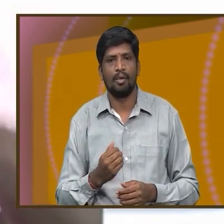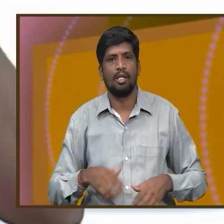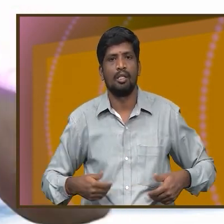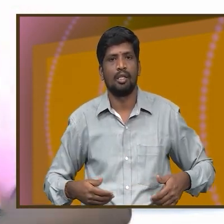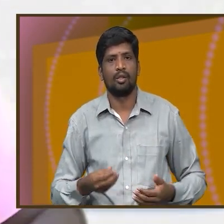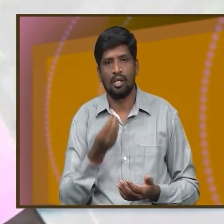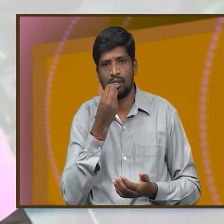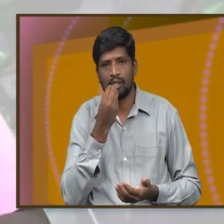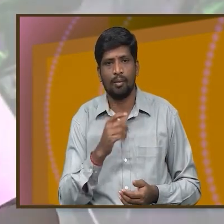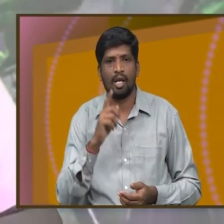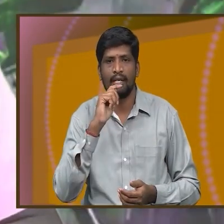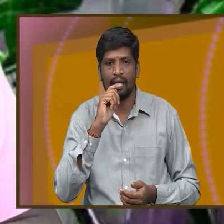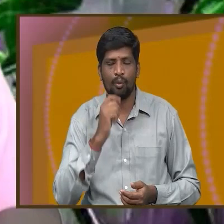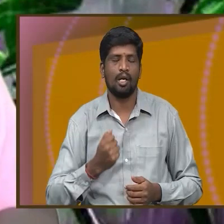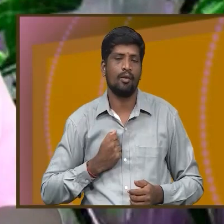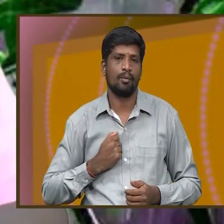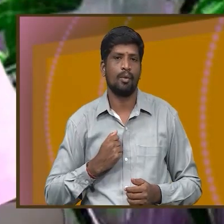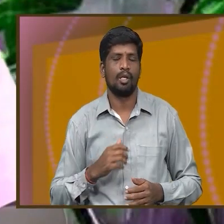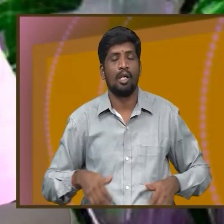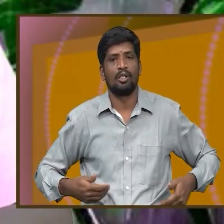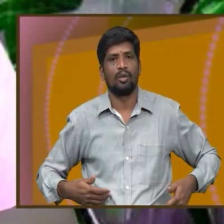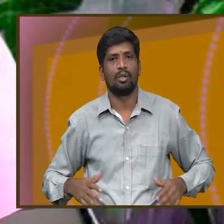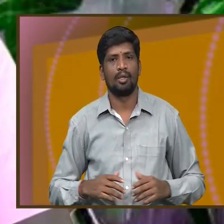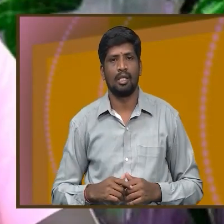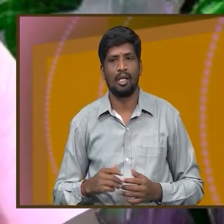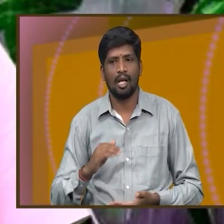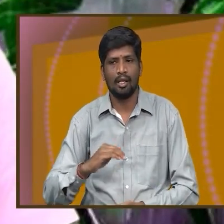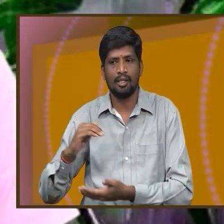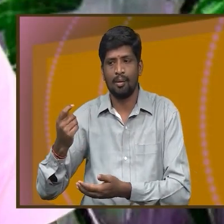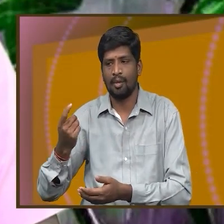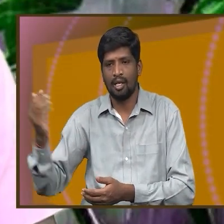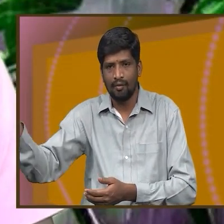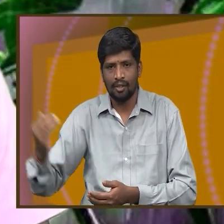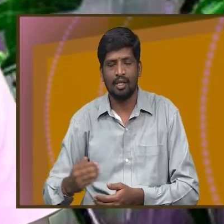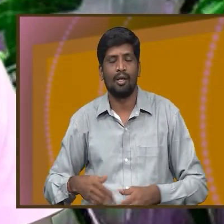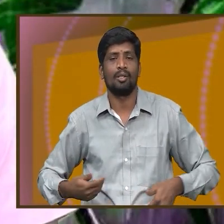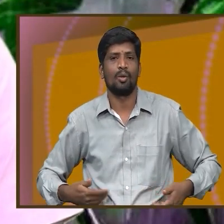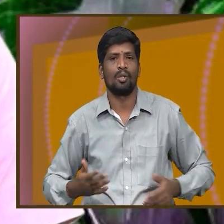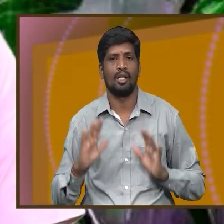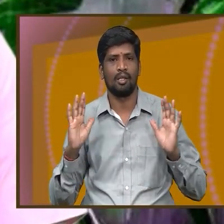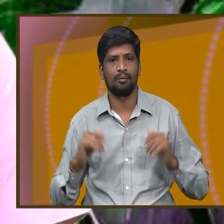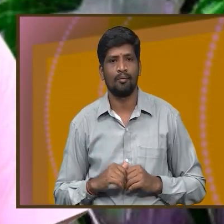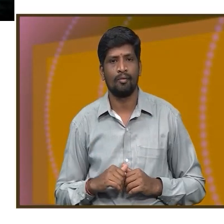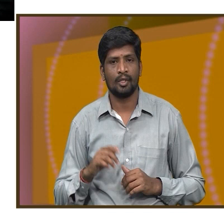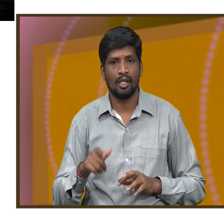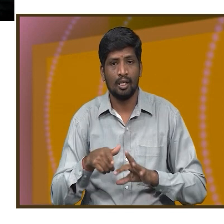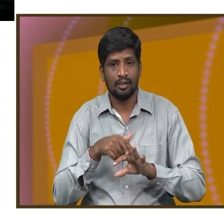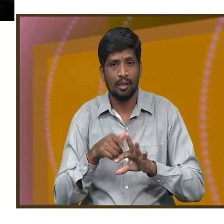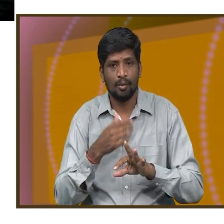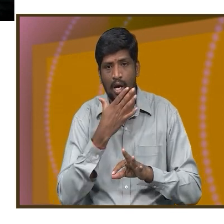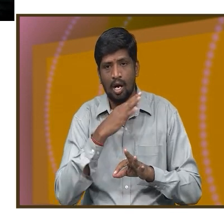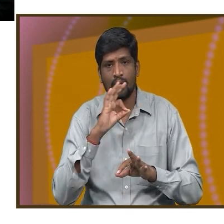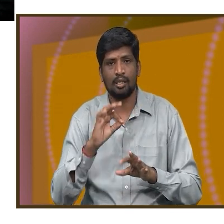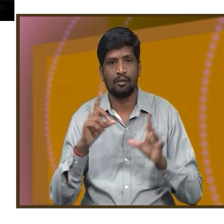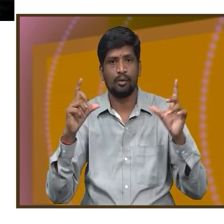அது சாப்பிட்டு முடிஞ்ச ஒரு டீ குடிக்கக்கூடிய ஒரு வாய்ப்பு அந்த சிறுமி கொடுத்துட்டாலேன்னு சொல்லி சந்தோஷமாக நினைச்சு கேட்டுருக்காரு. இருக்கார் அந்த செருப்பை பார்க்காரு, ரொம்ப